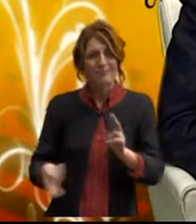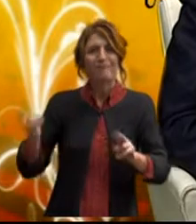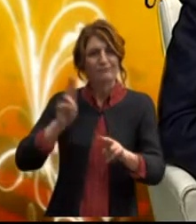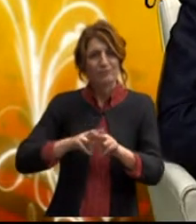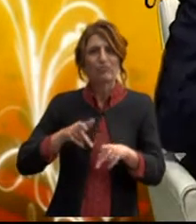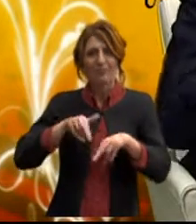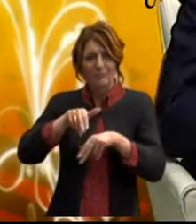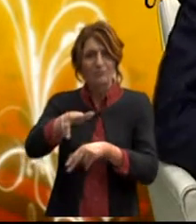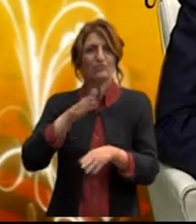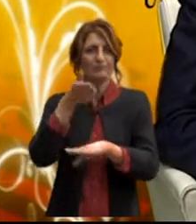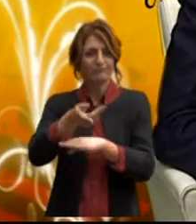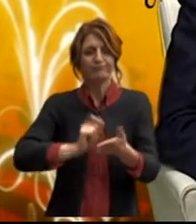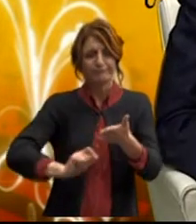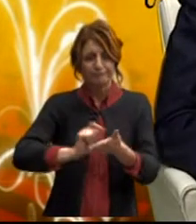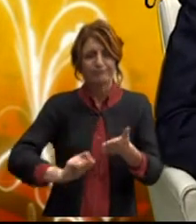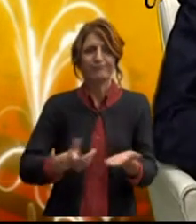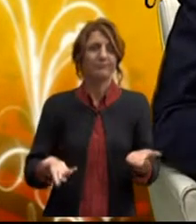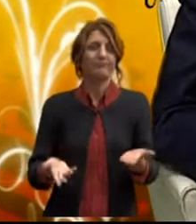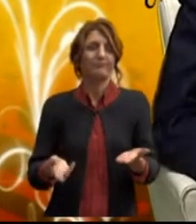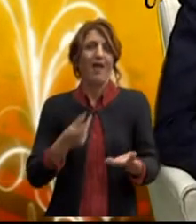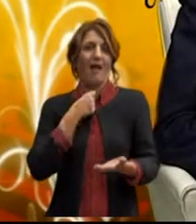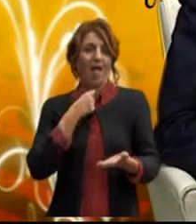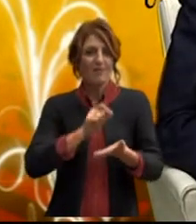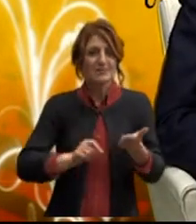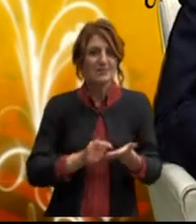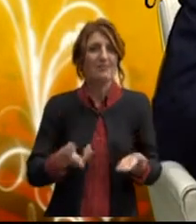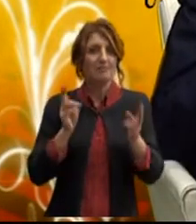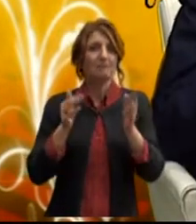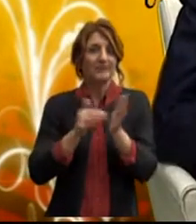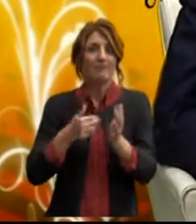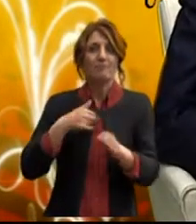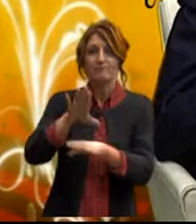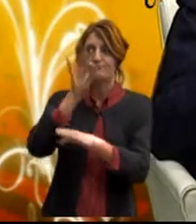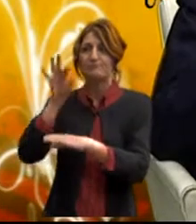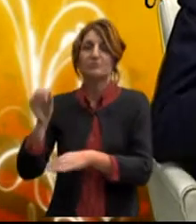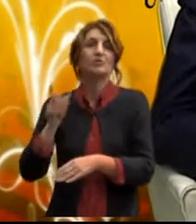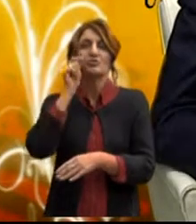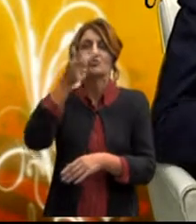svoje mišljenje kako bismo imali pravu sliku i naravno da biraju ljude koji mogu